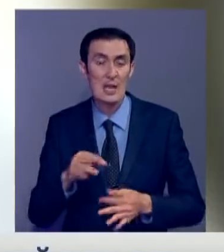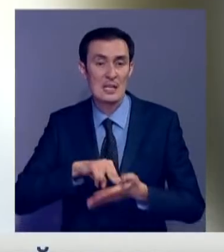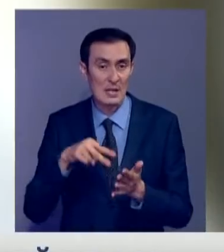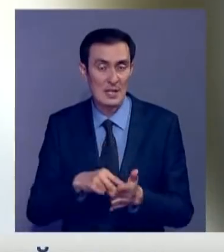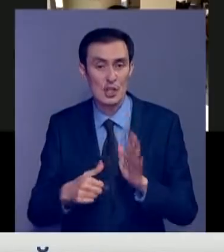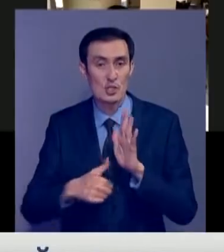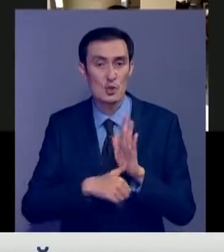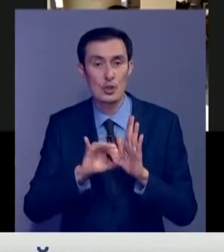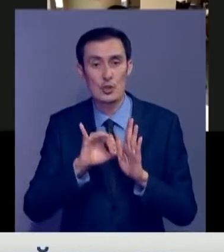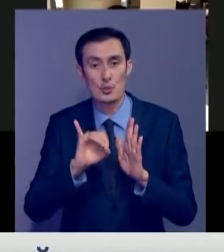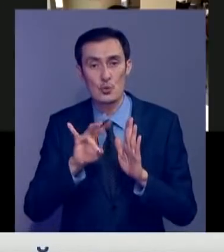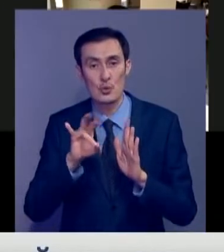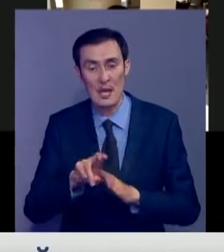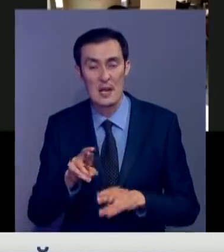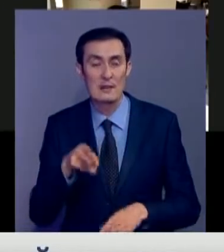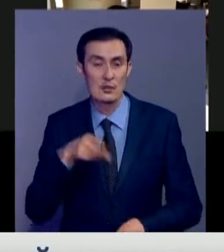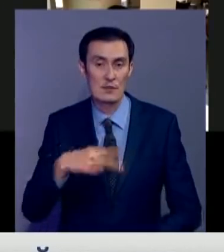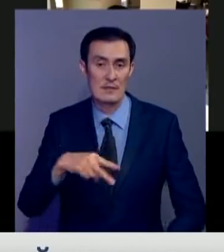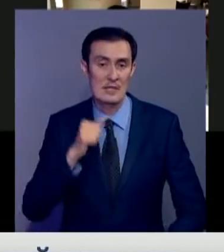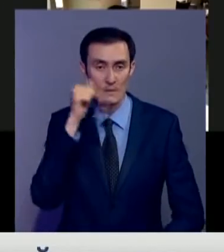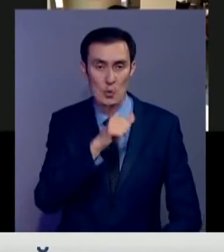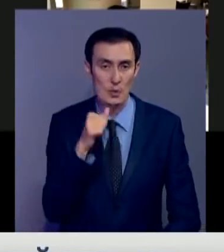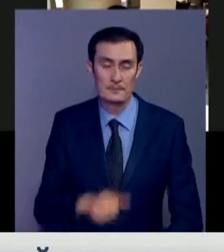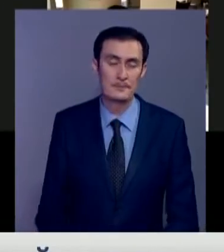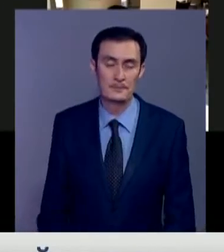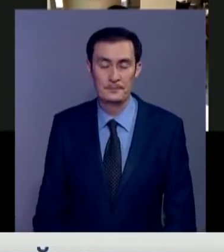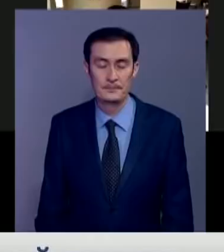на 6 июня этого года.